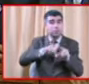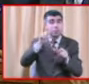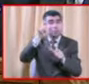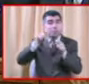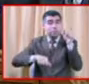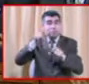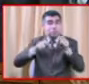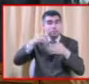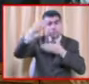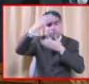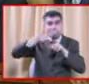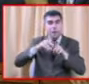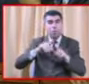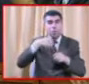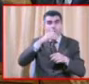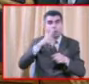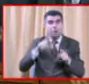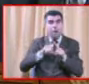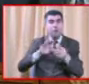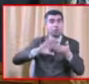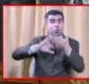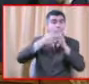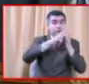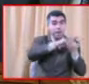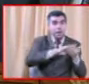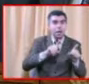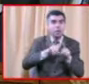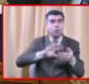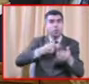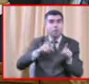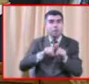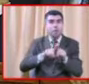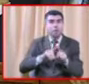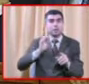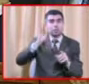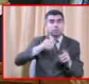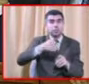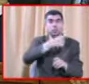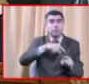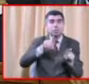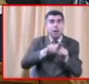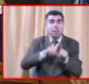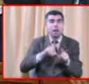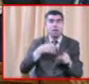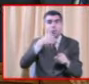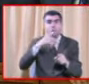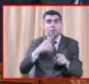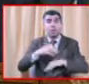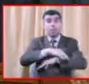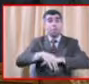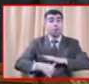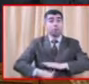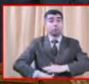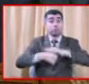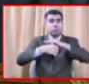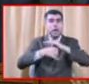لعموم الجمعيات والهيئات، إذا كان هنالك عائق توفر على صفة المنفعة العامة من أجل اللجوء إلى لهكا الهيئة العليا لاتصال السمع